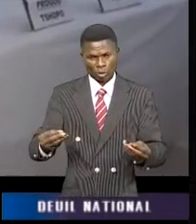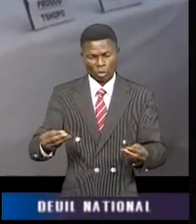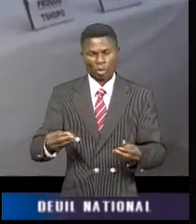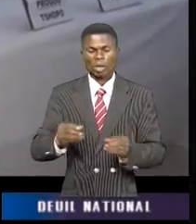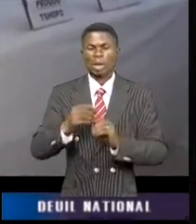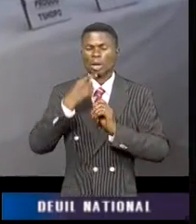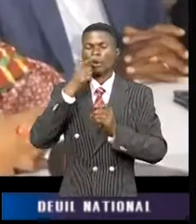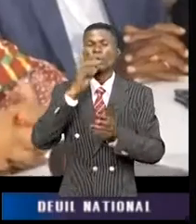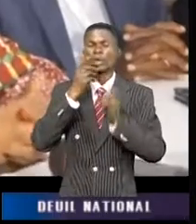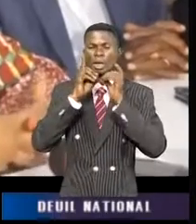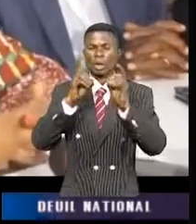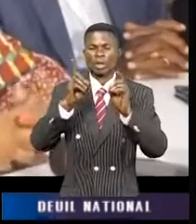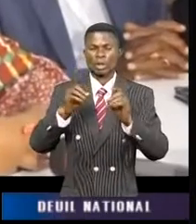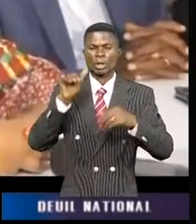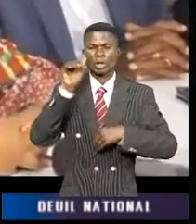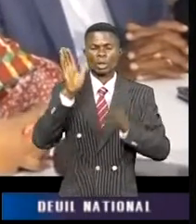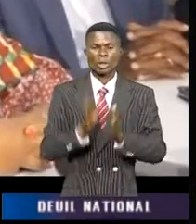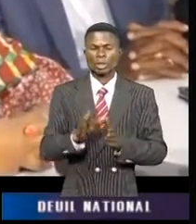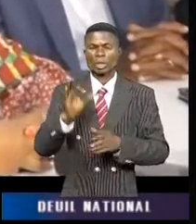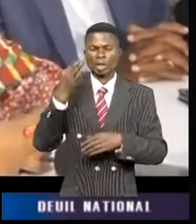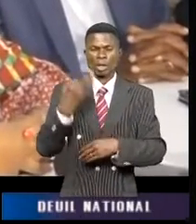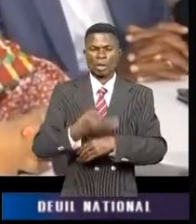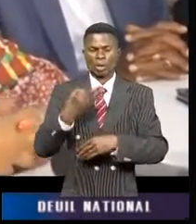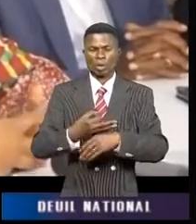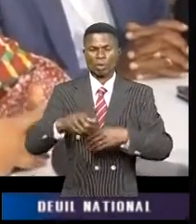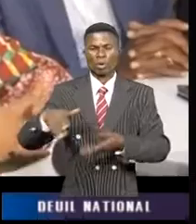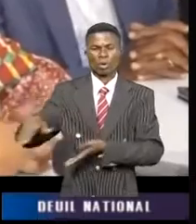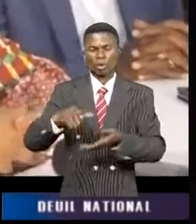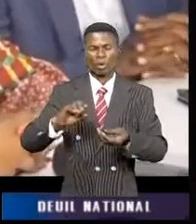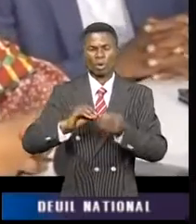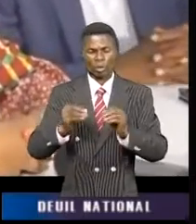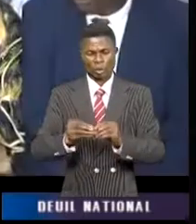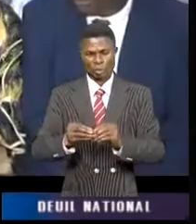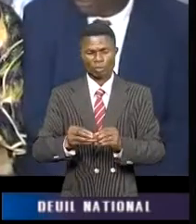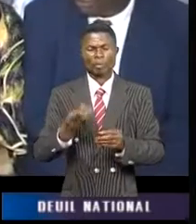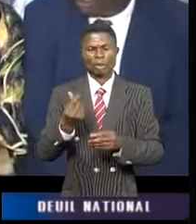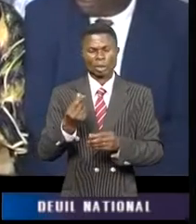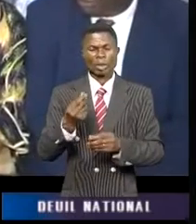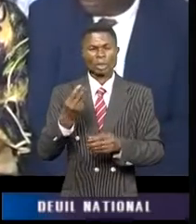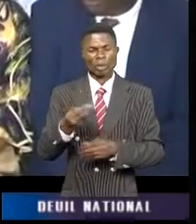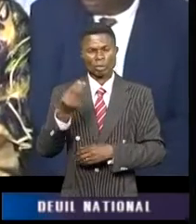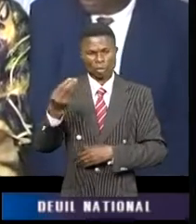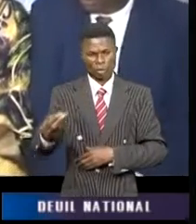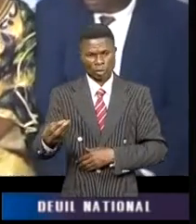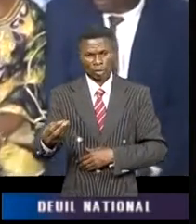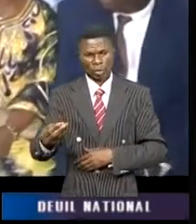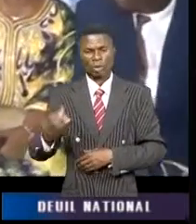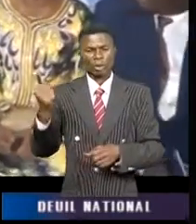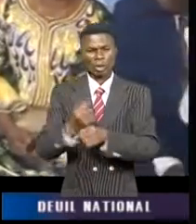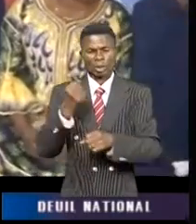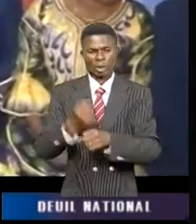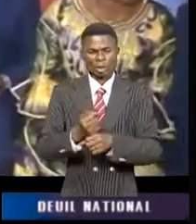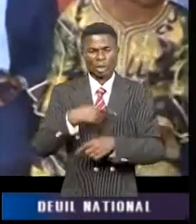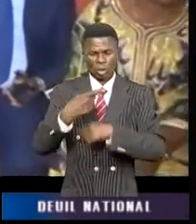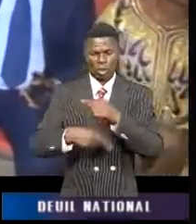très entendue, le DG du Foner assure de l'appui de son institution pour le financement des travaux en Provence, opération déjà